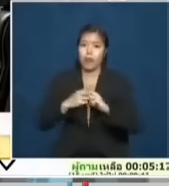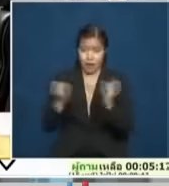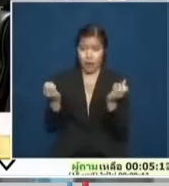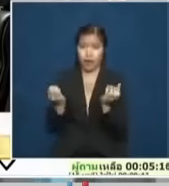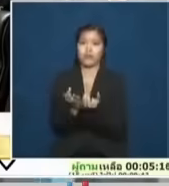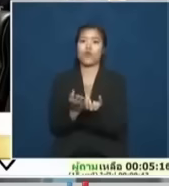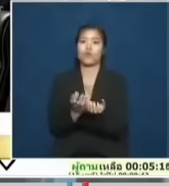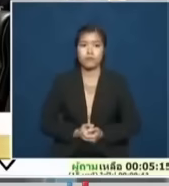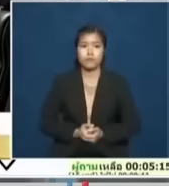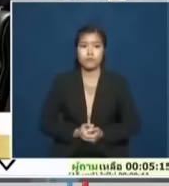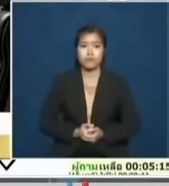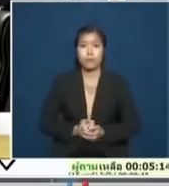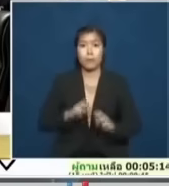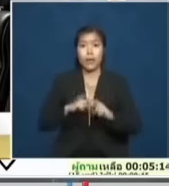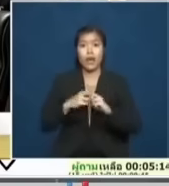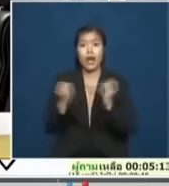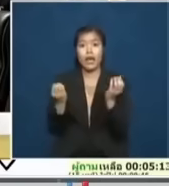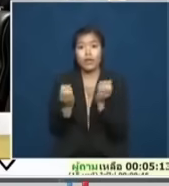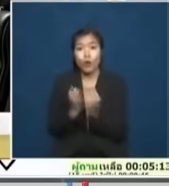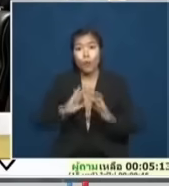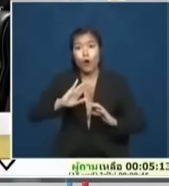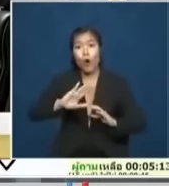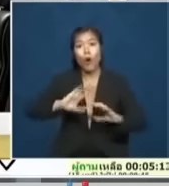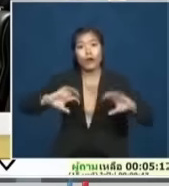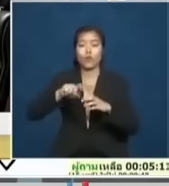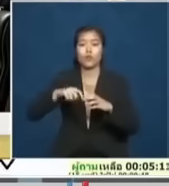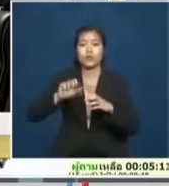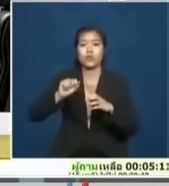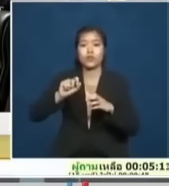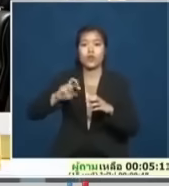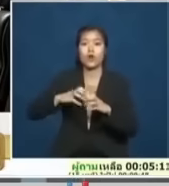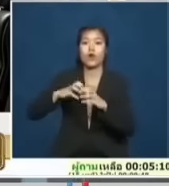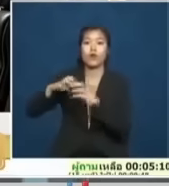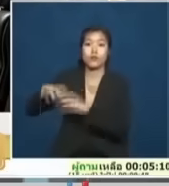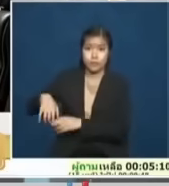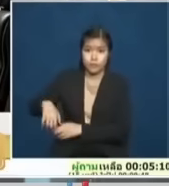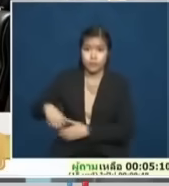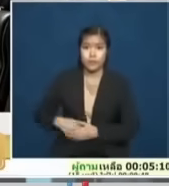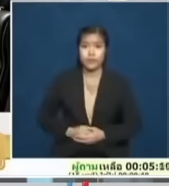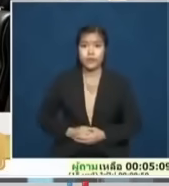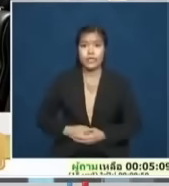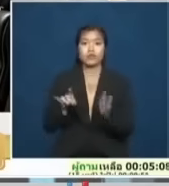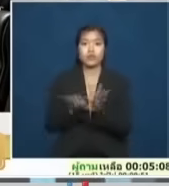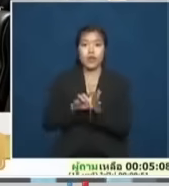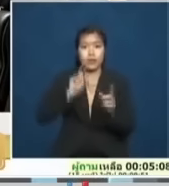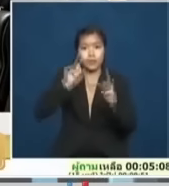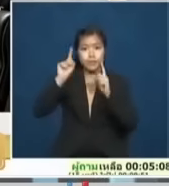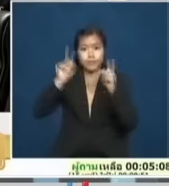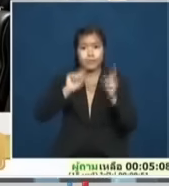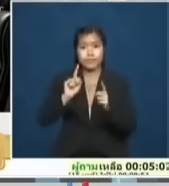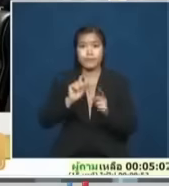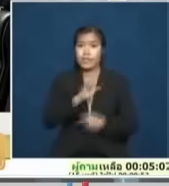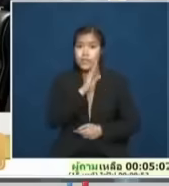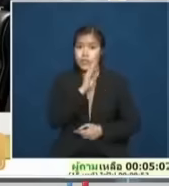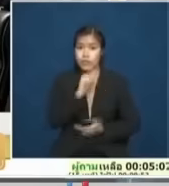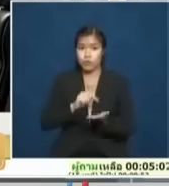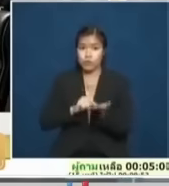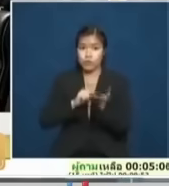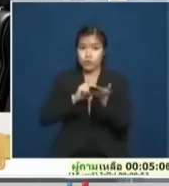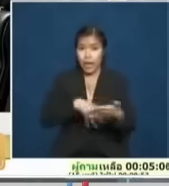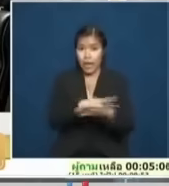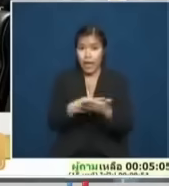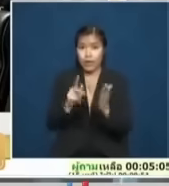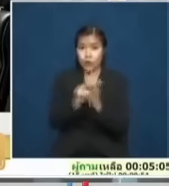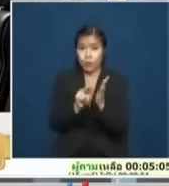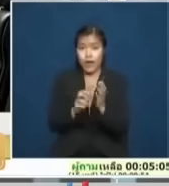อะไรให้เขียนต่างไปจากนี ้นี่ถามเหมือนคุณภูมิธรรมเลยนะเนี่ย เพราะถ้าต่างไปอย่างนี้เนี่ยมันก็จะเข้าลักษณะเฮ้ยมันจะไม่ใช่การปกครองระบอบประชา